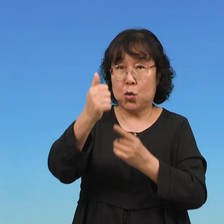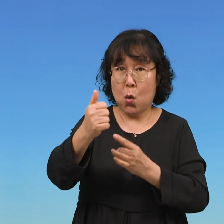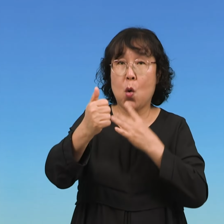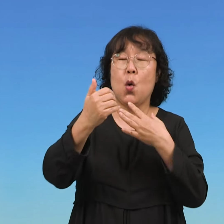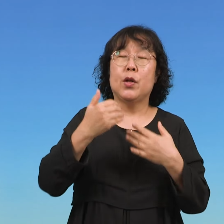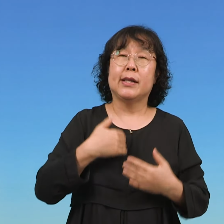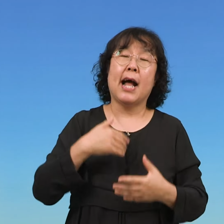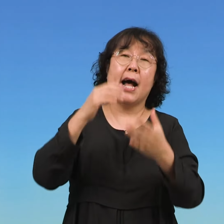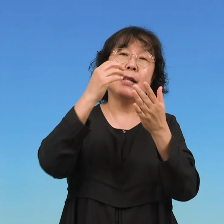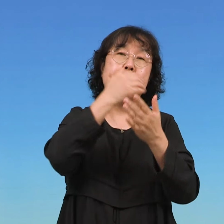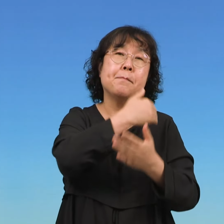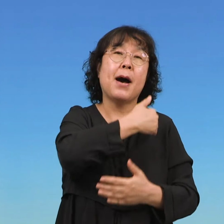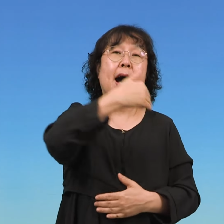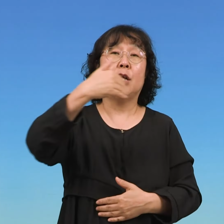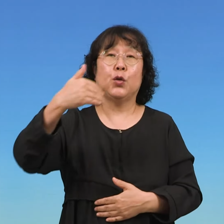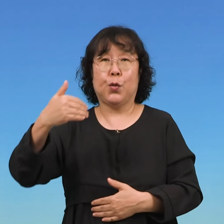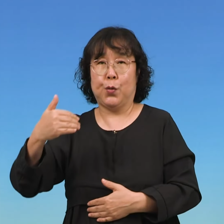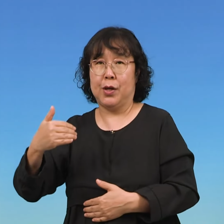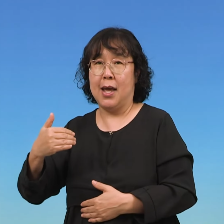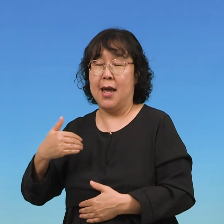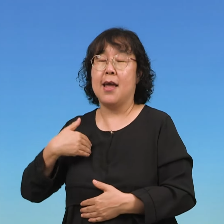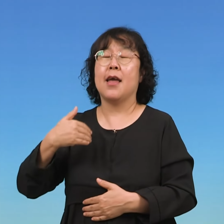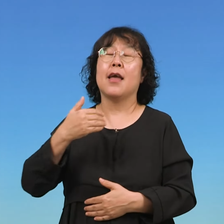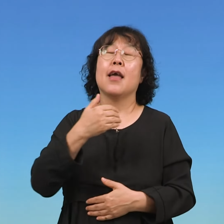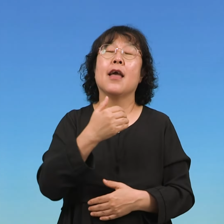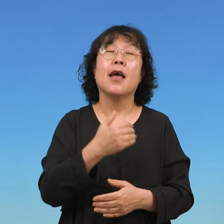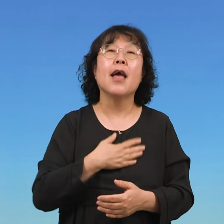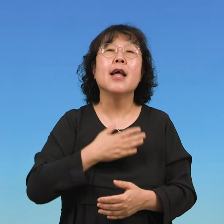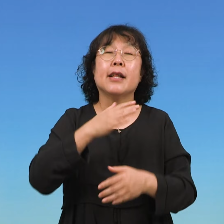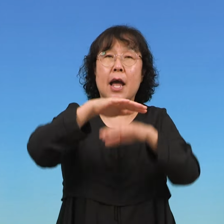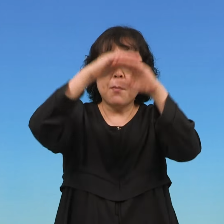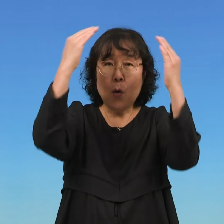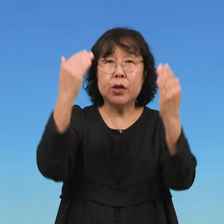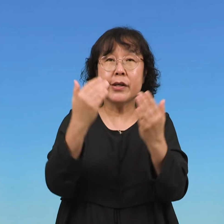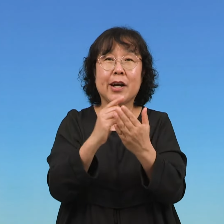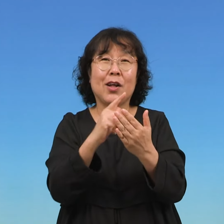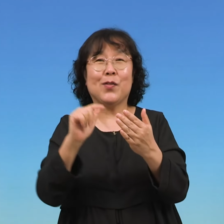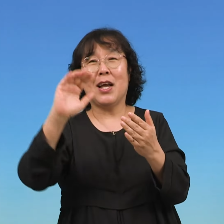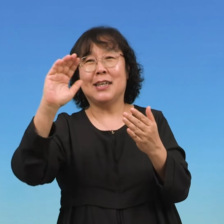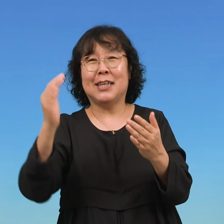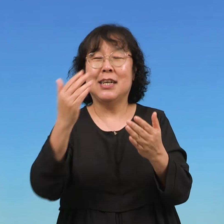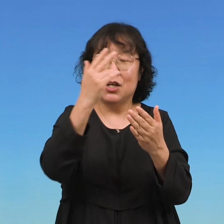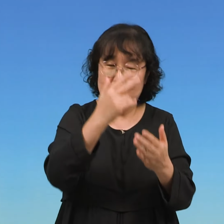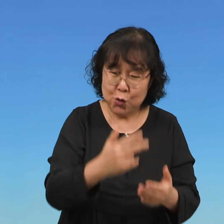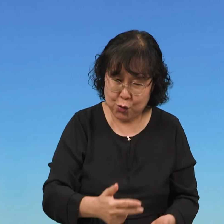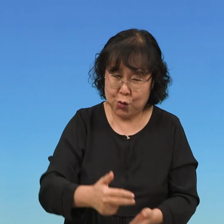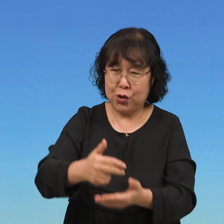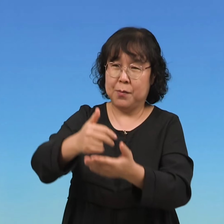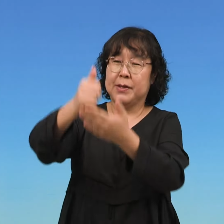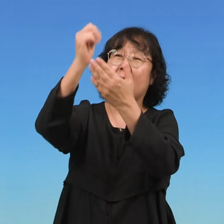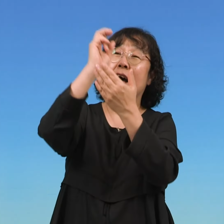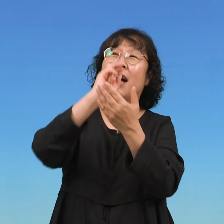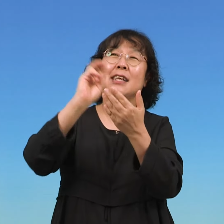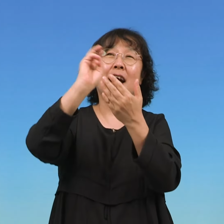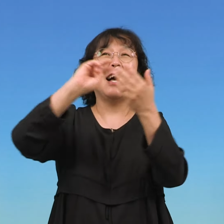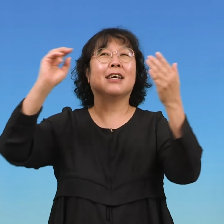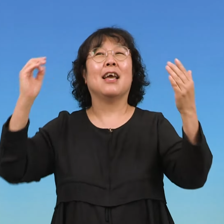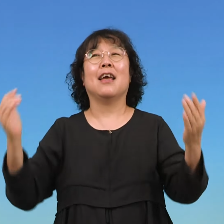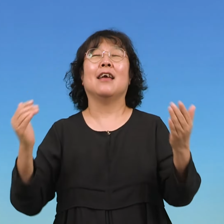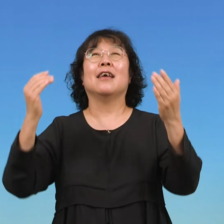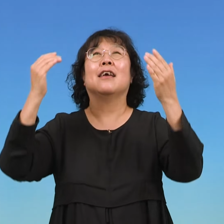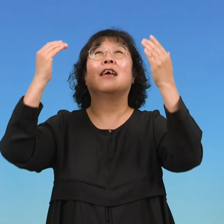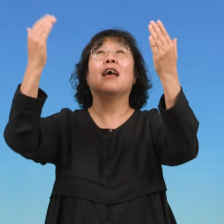주님 한 분만으로 나는 만족해 나의 모든 그 대신 주님 찬양해